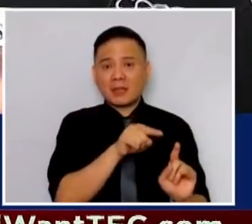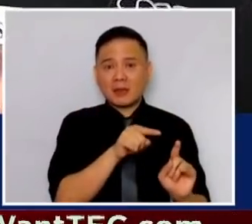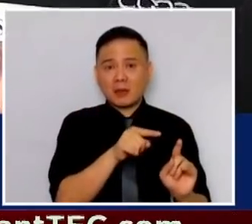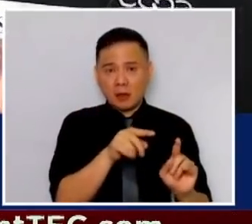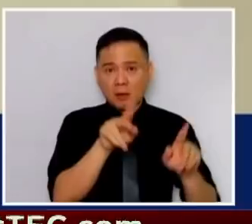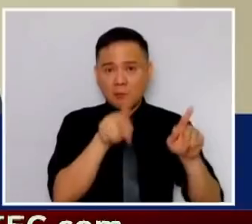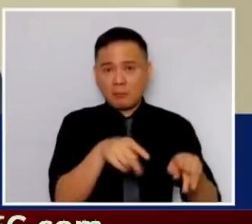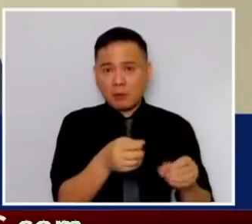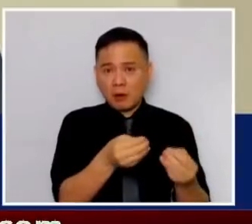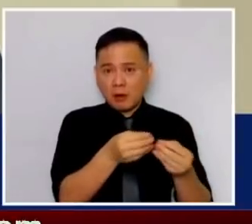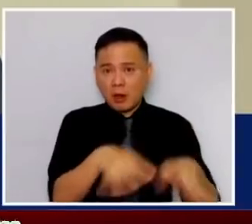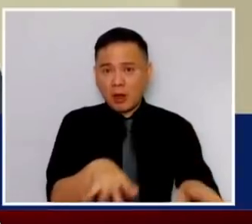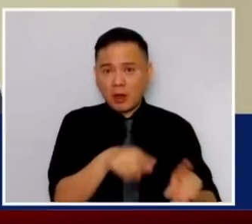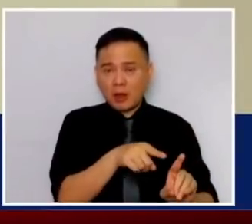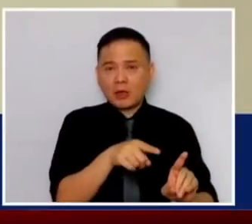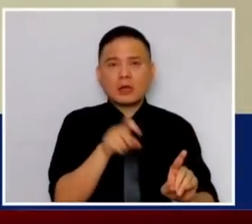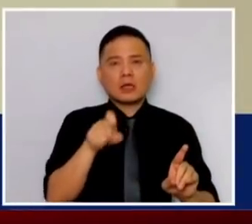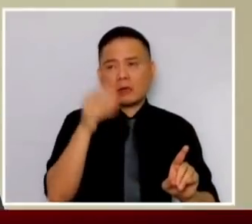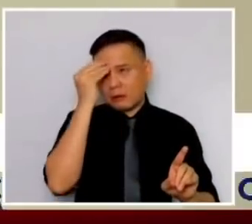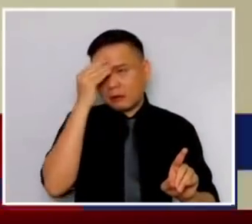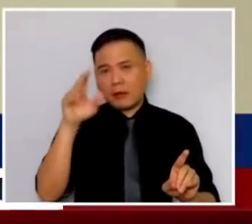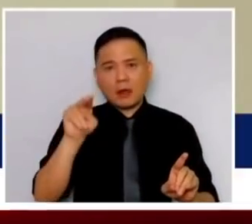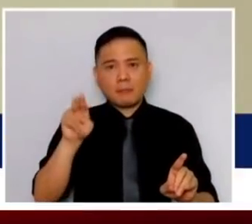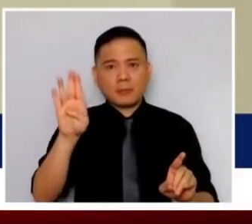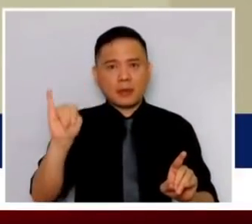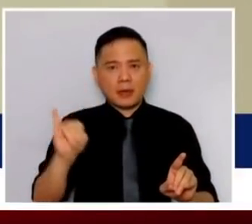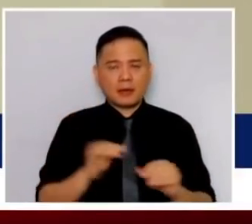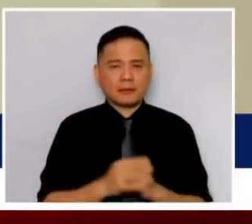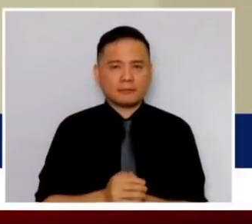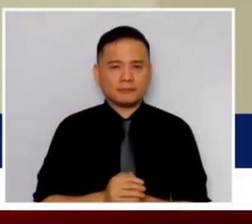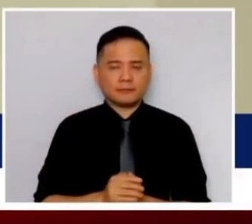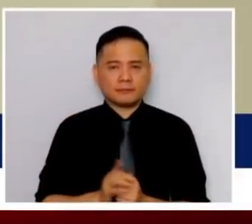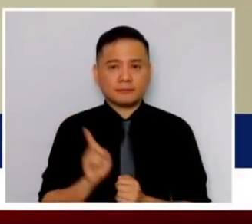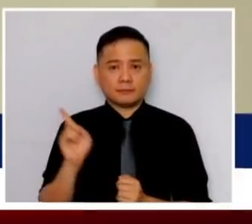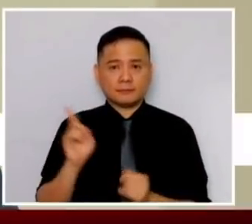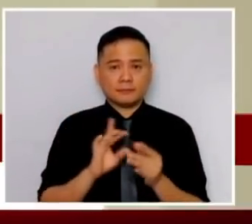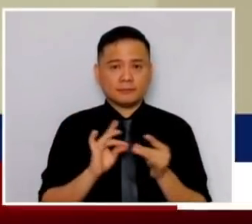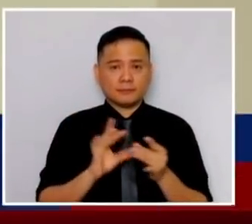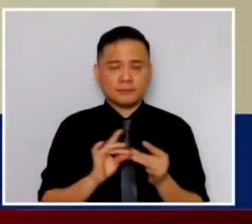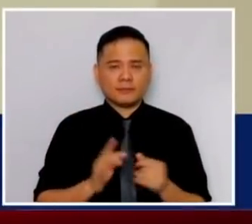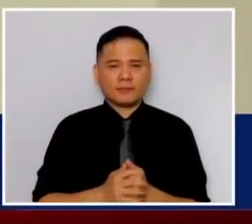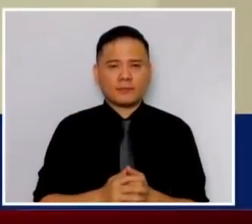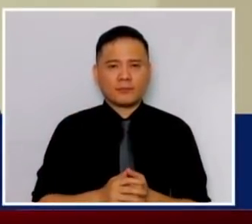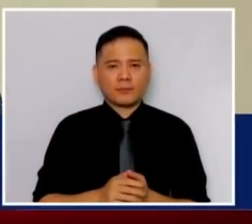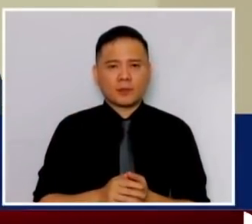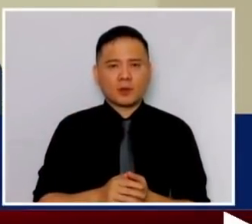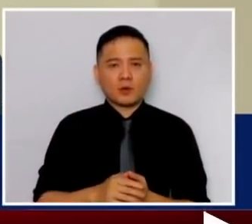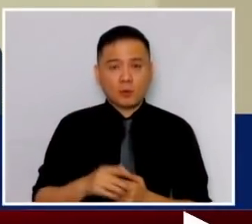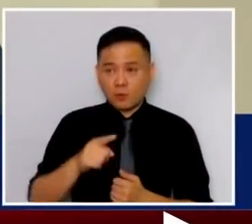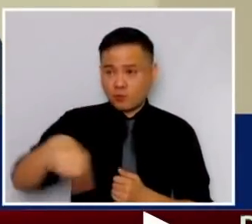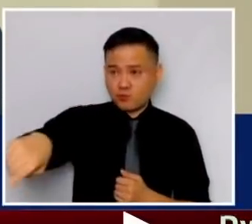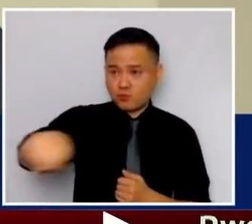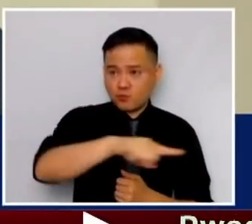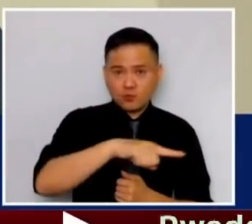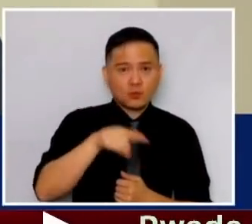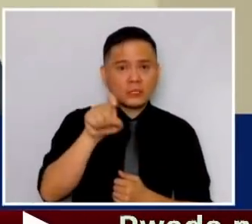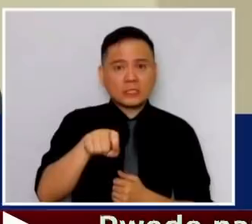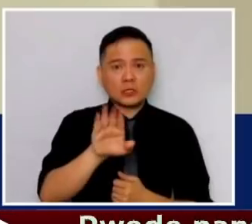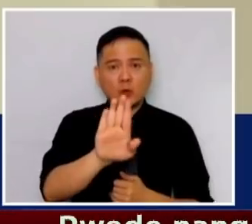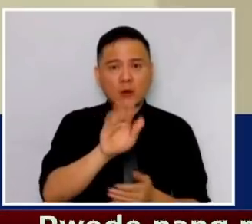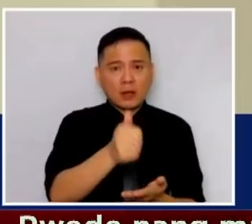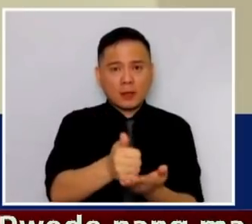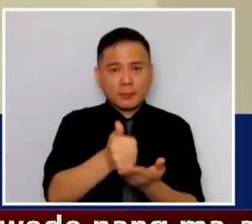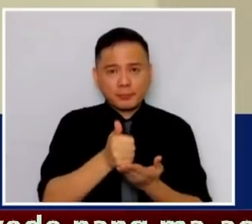mga sabungan. Kailangan natin ang cooperation ng publiko at hindi lang yung